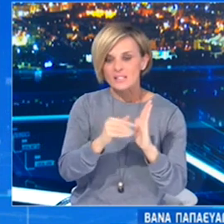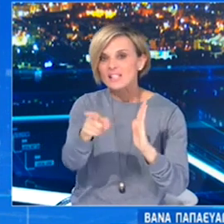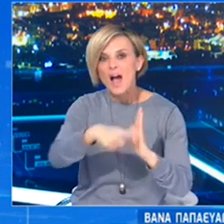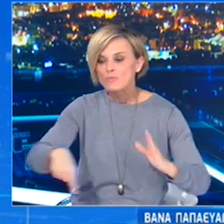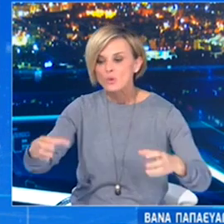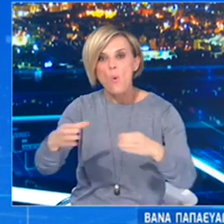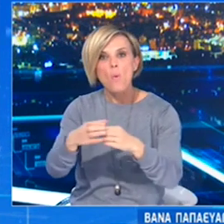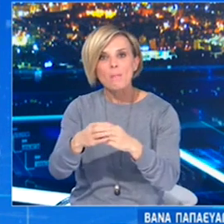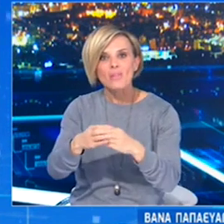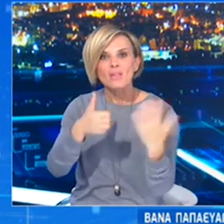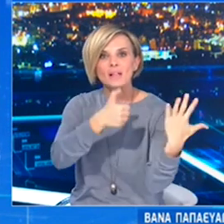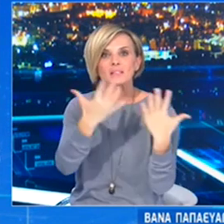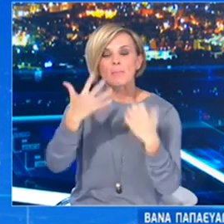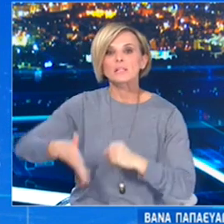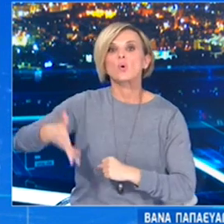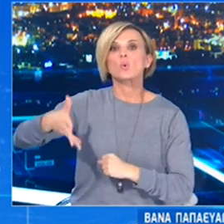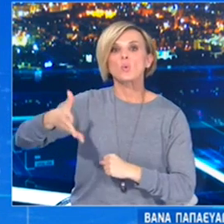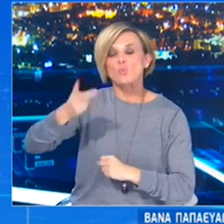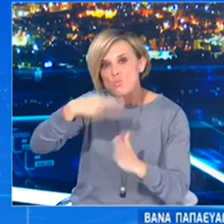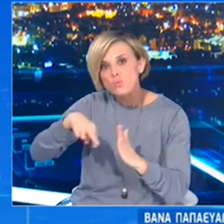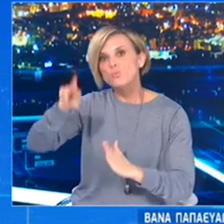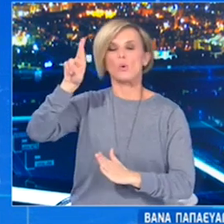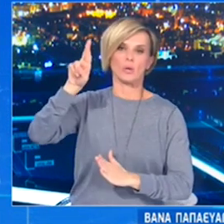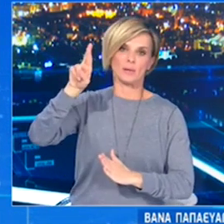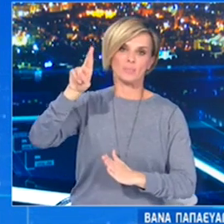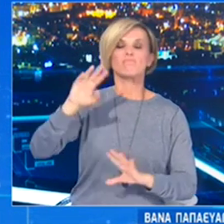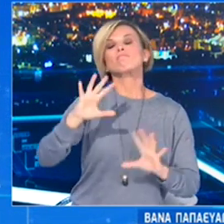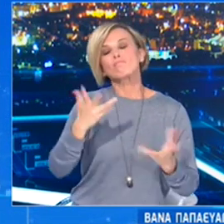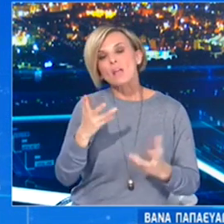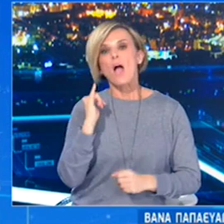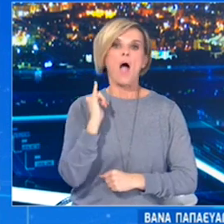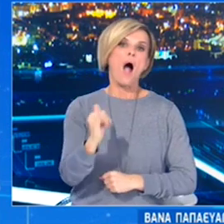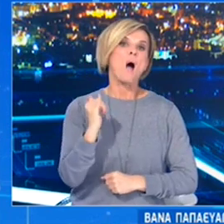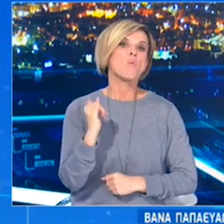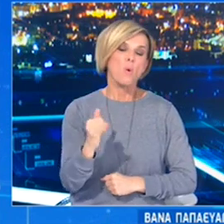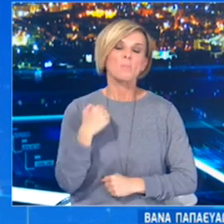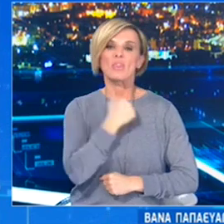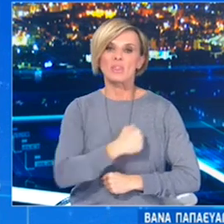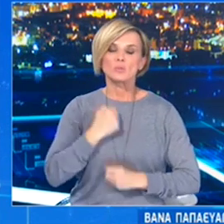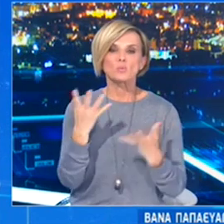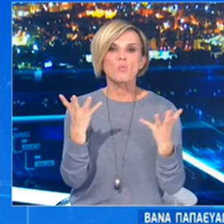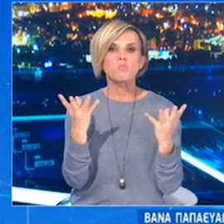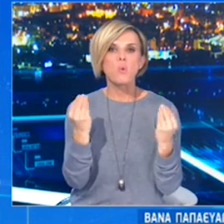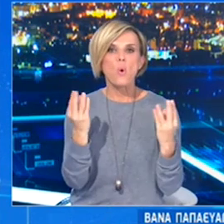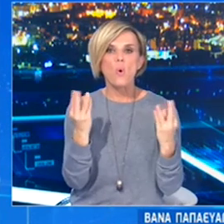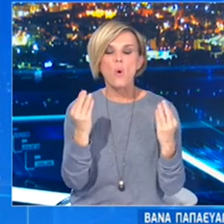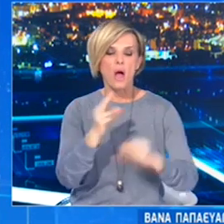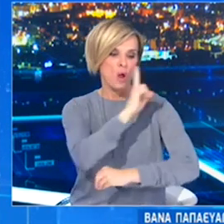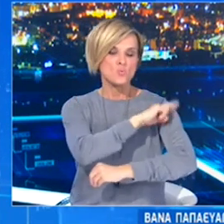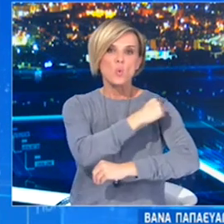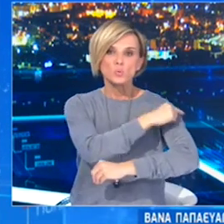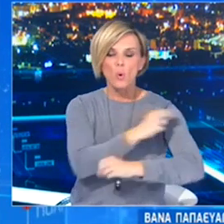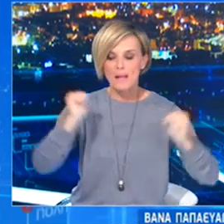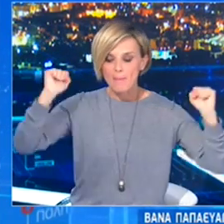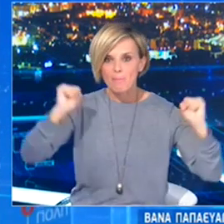Η πίεση στο Εθνικό Σύστημα Υγείας παραμένει. Αναφορικά με τις εισαγωγές, έχουμε μία σταδιακή μείωση και αυτό είναι πολύ